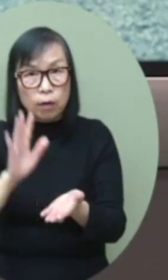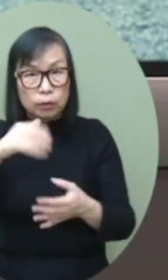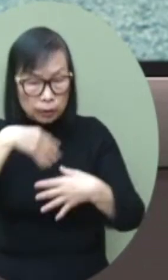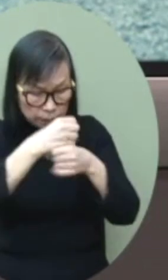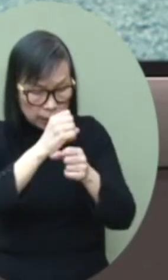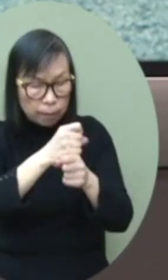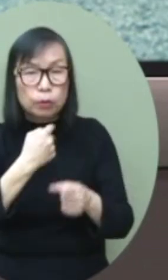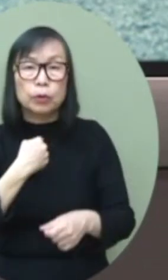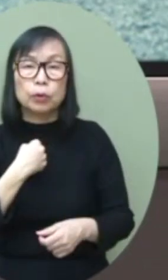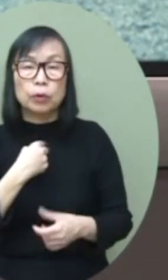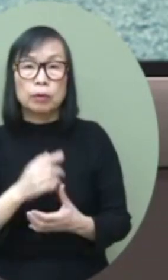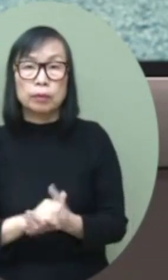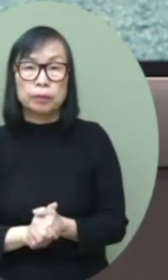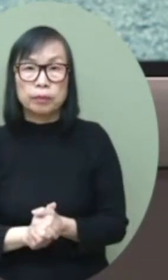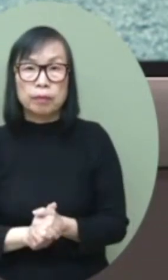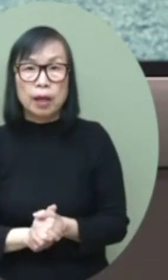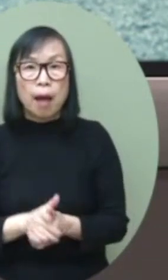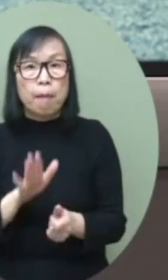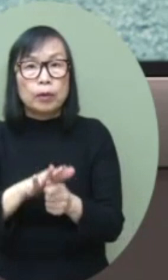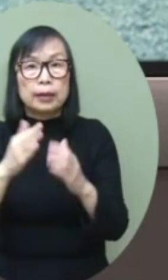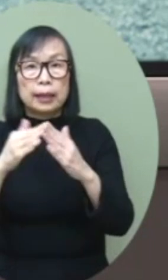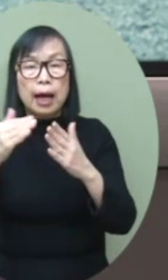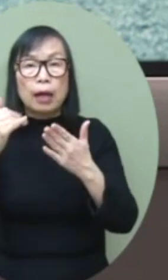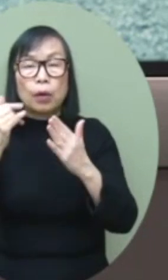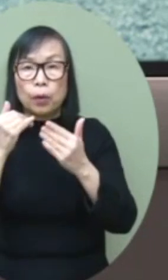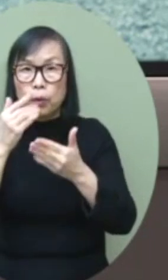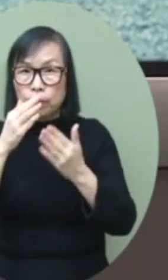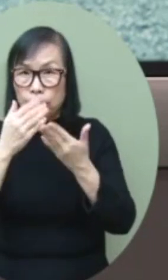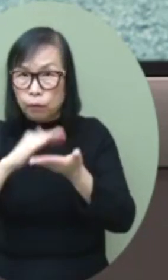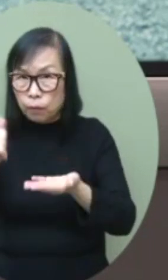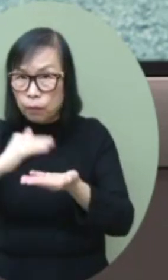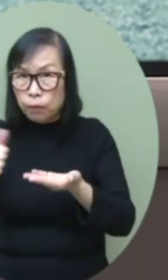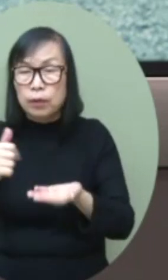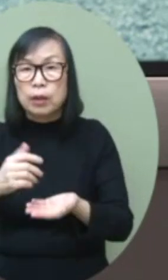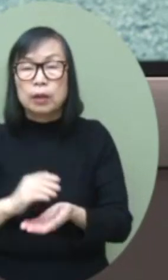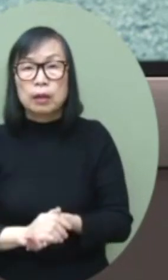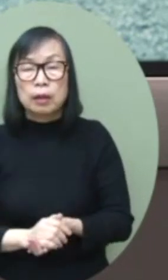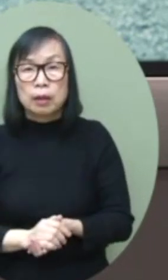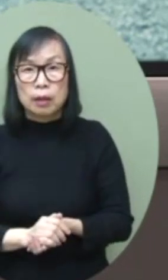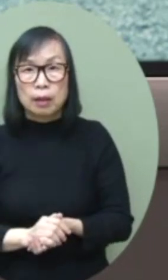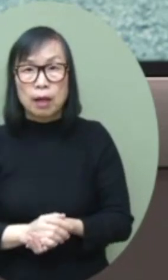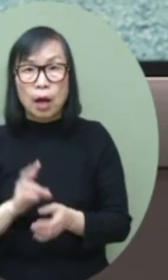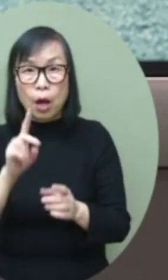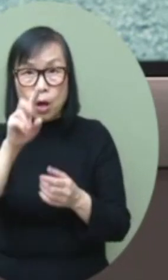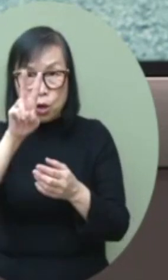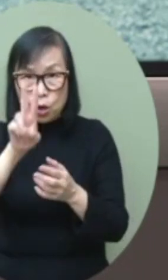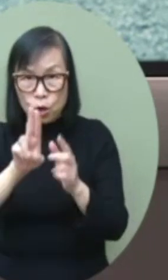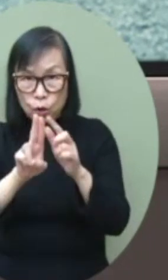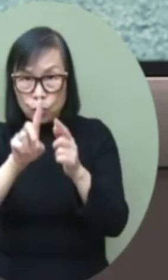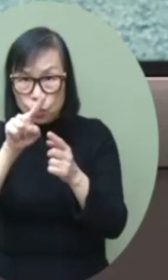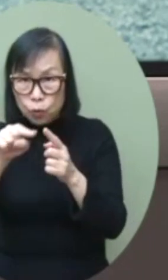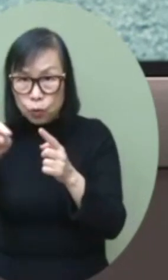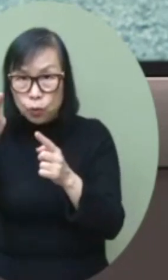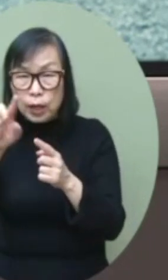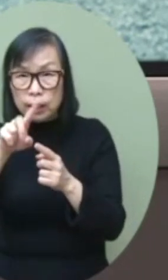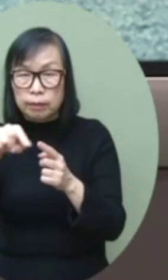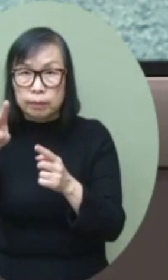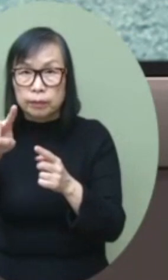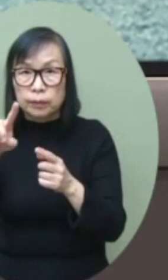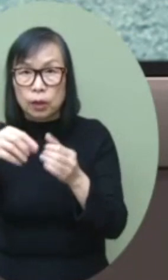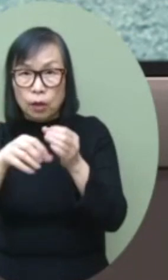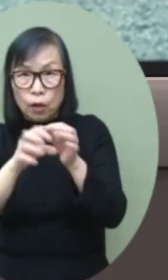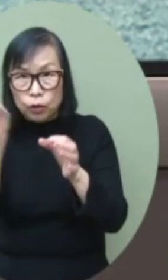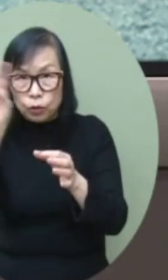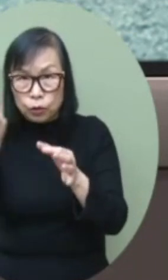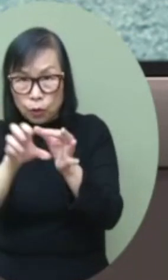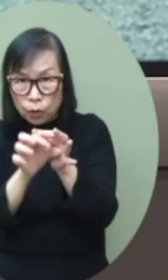測咯嚇。咁當然保持家居環境清潔啦、啊。那個 U型的聚水器啊，各樣啊，那